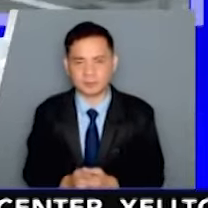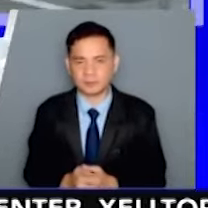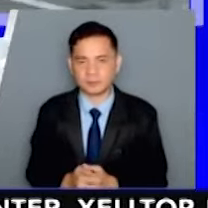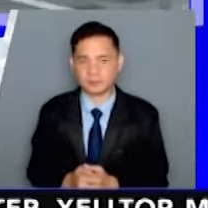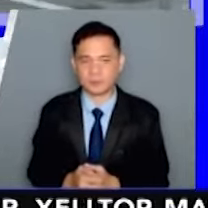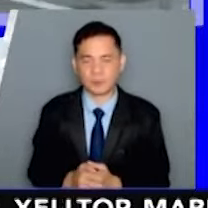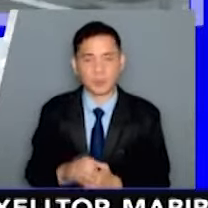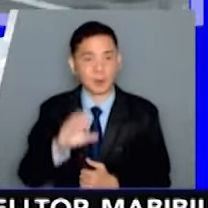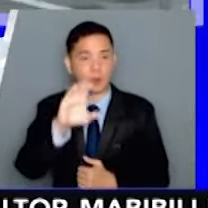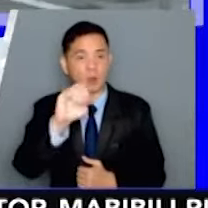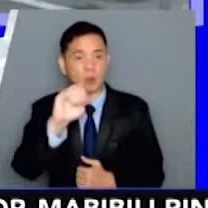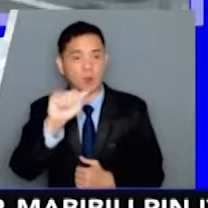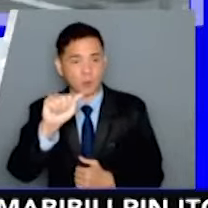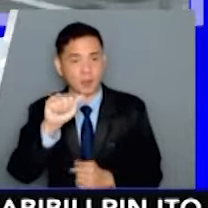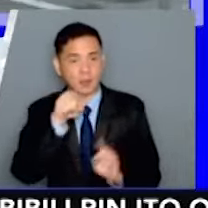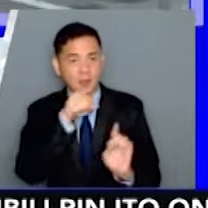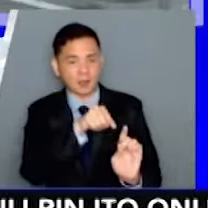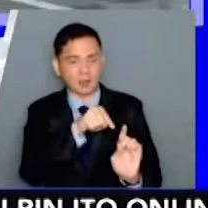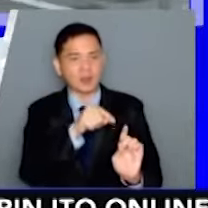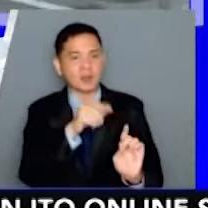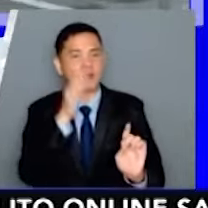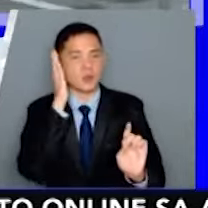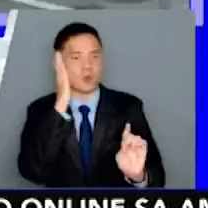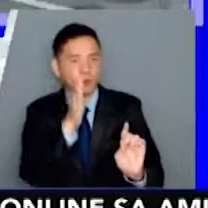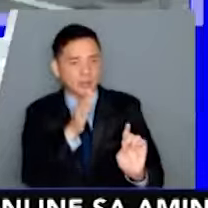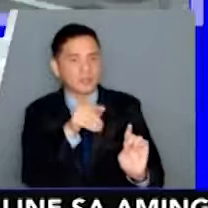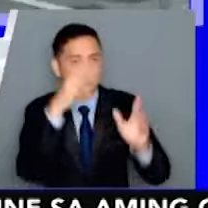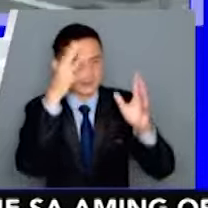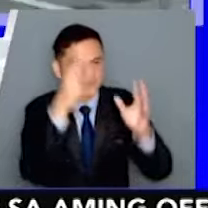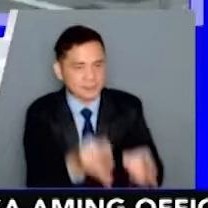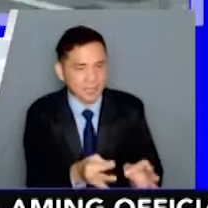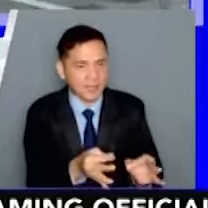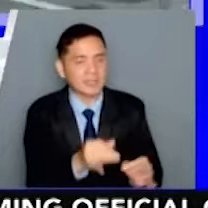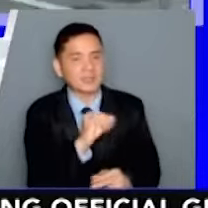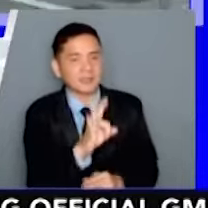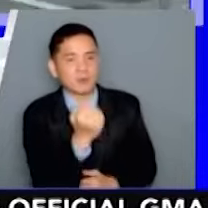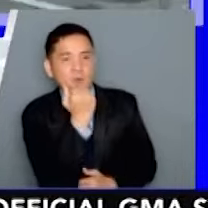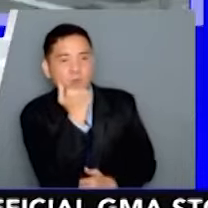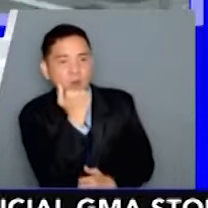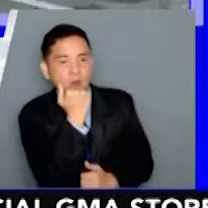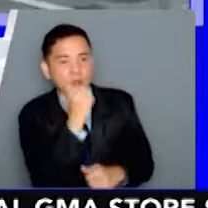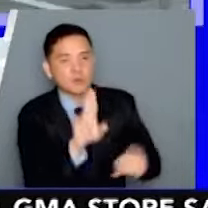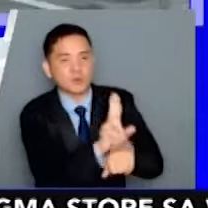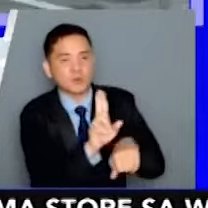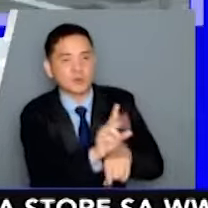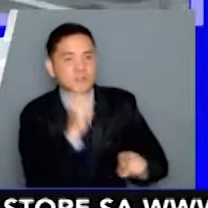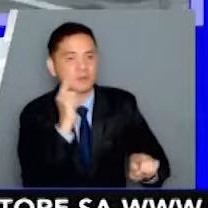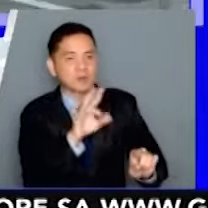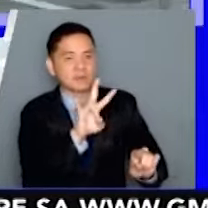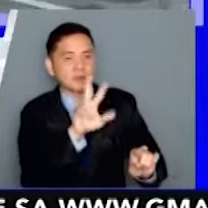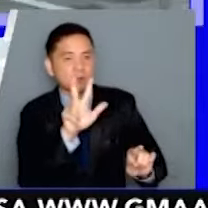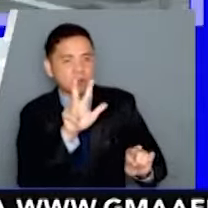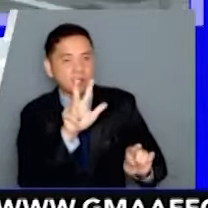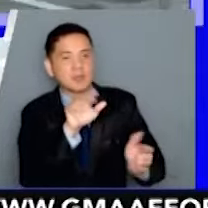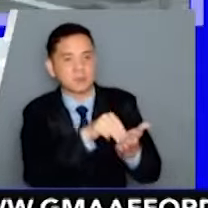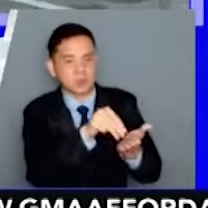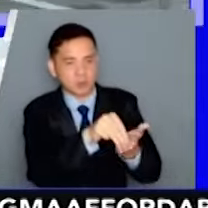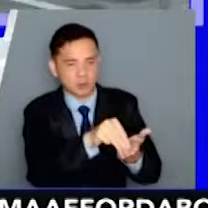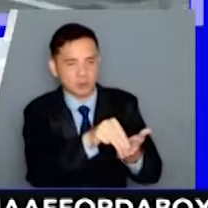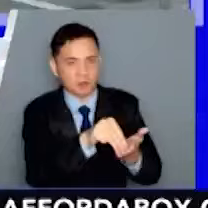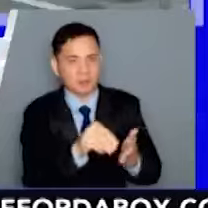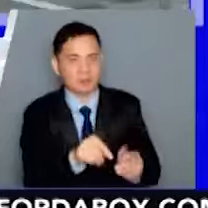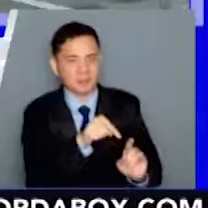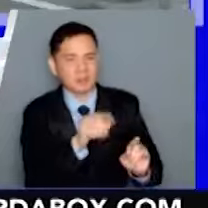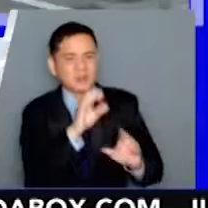ang nagsasabing mali ang paggamit ng 73 million sa 125 million confidential